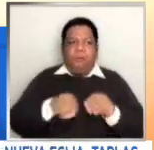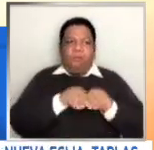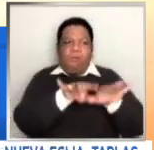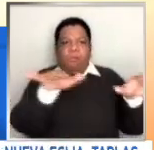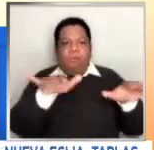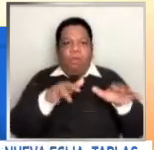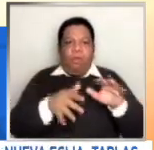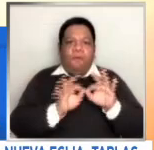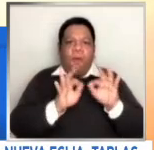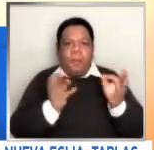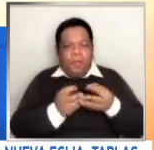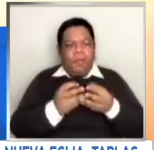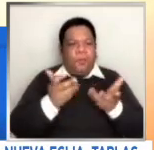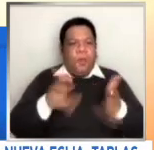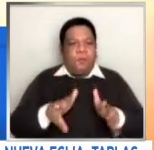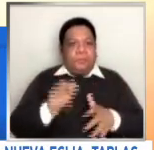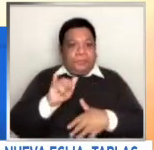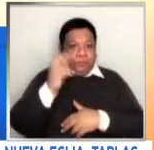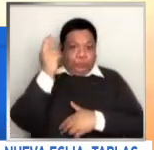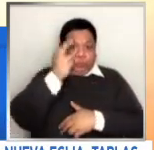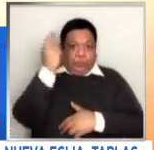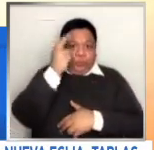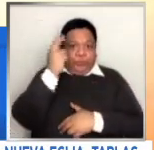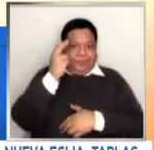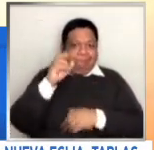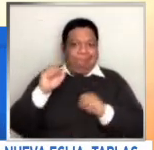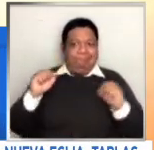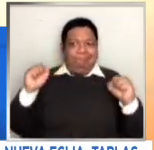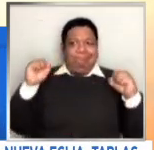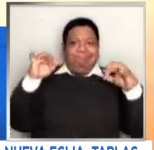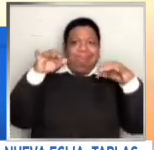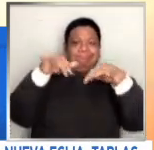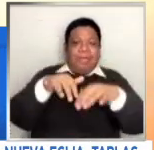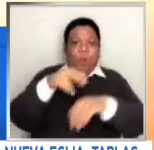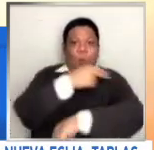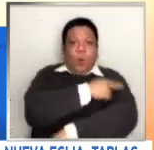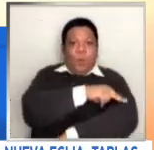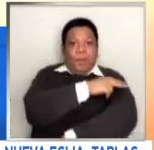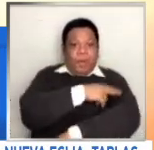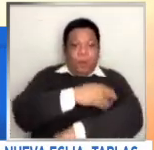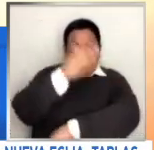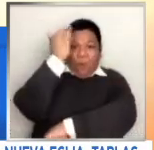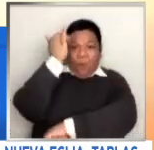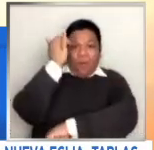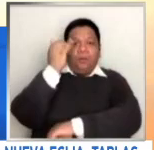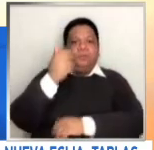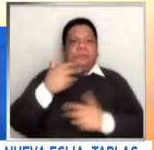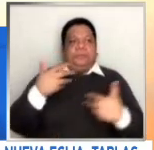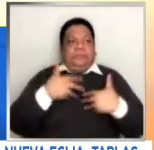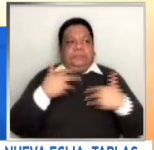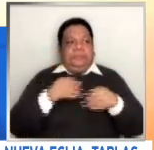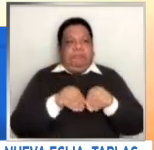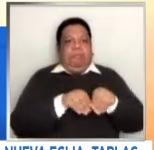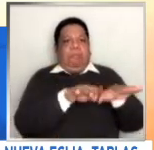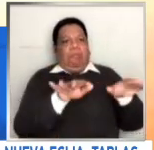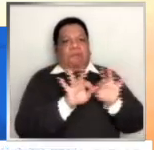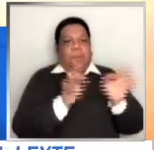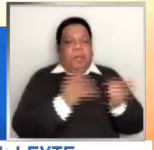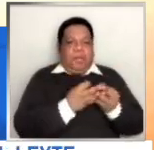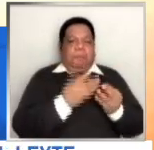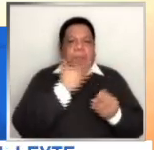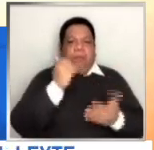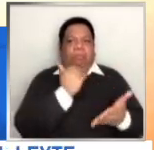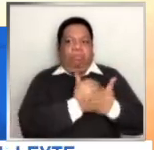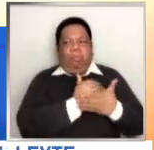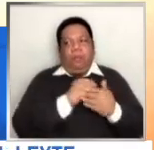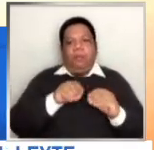yan yung isang dahilan kung bakit sila dumadagsa sa hospital. Dahil nga takot sila na mahawaan nila yung pamilya nila kahit asymptomatic sila